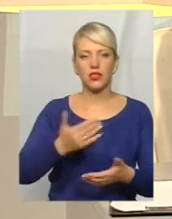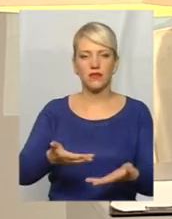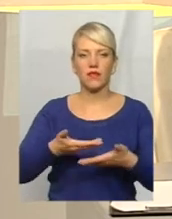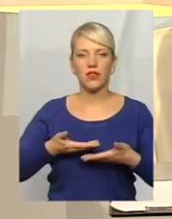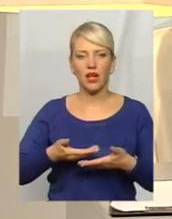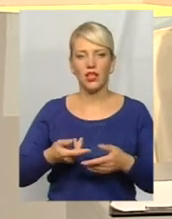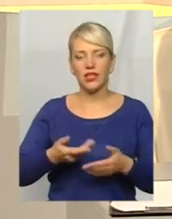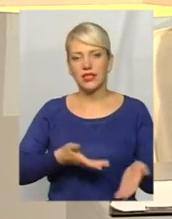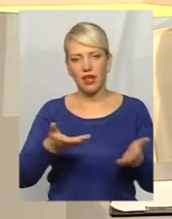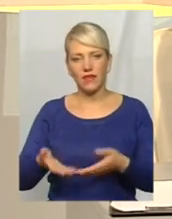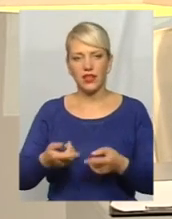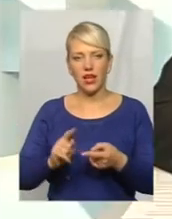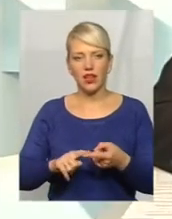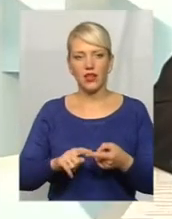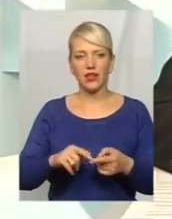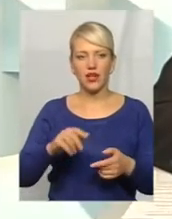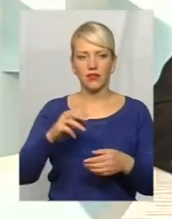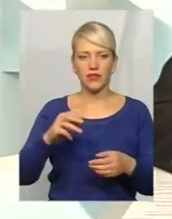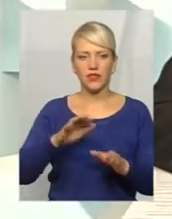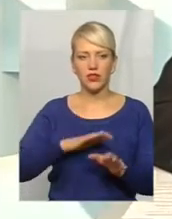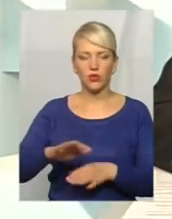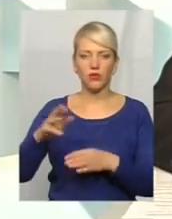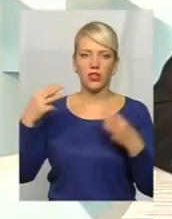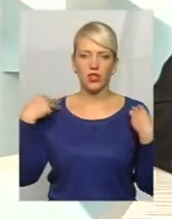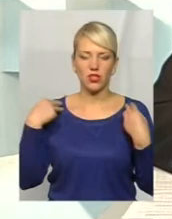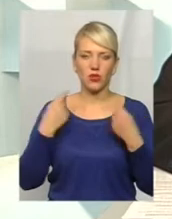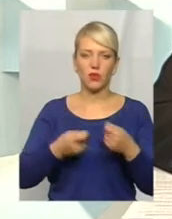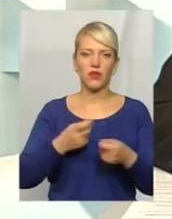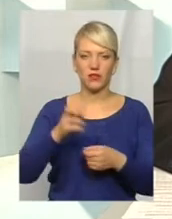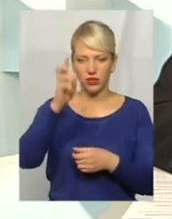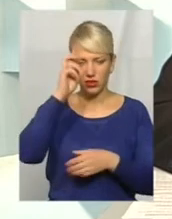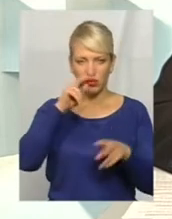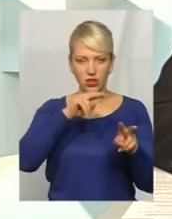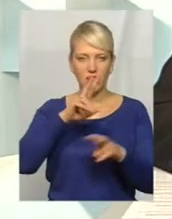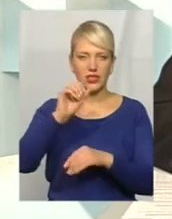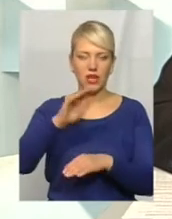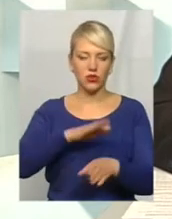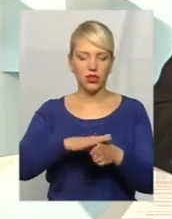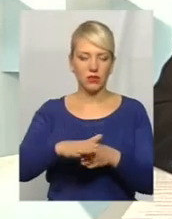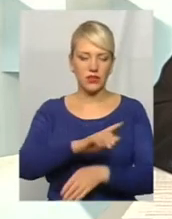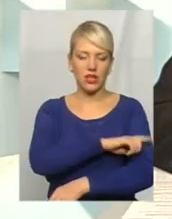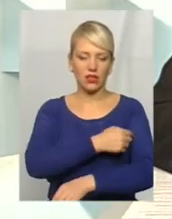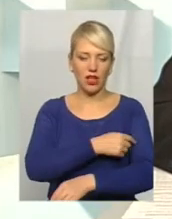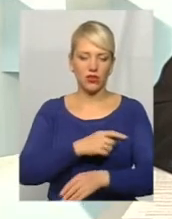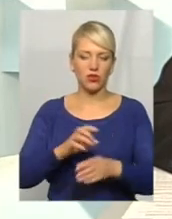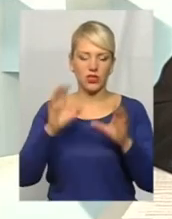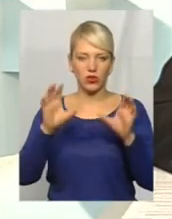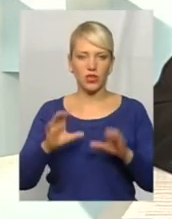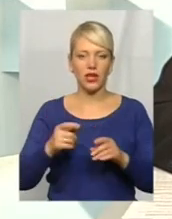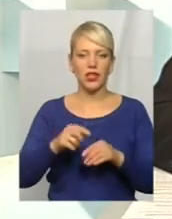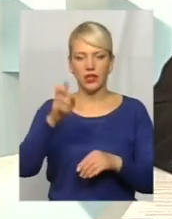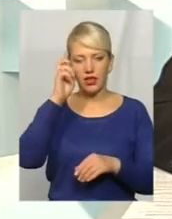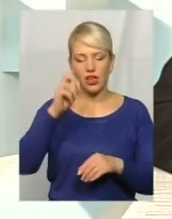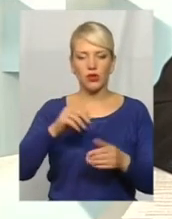Микола Іванович Габрикевич, заступник начальника управління державного нагляду за дотриманням санітарного законодавства Головного управління